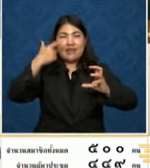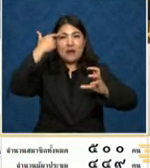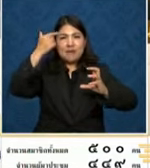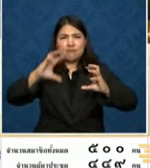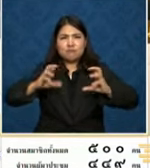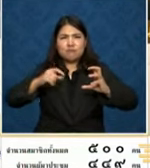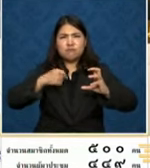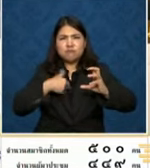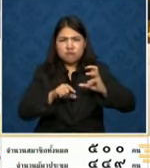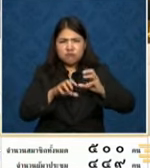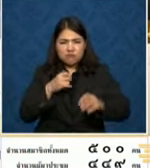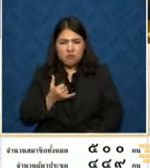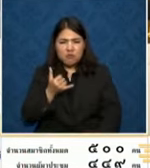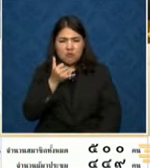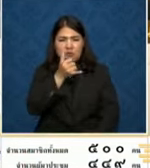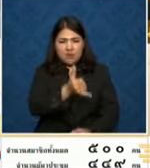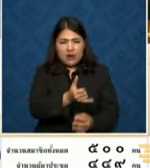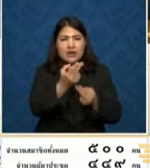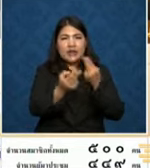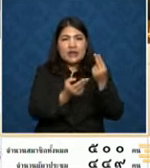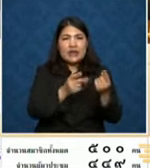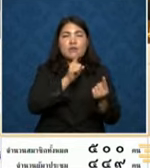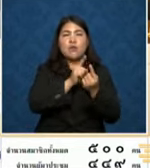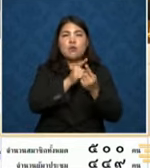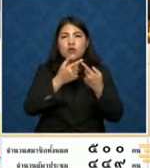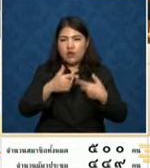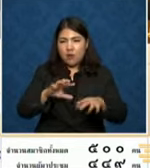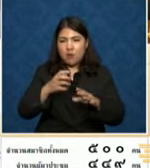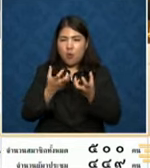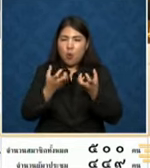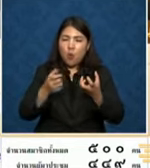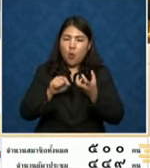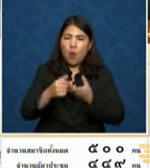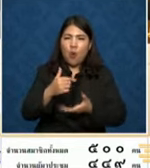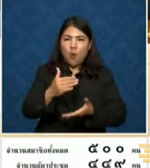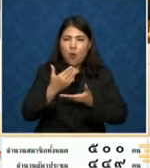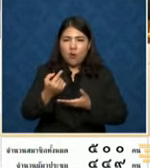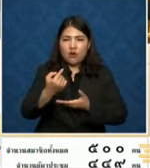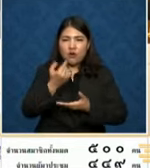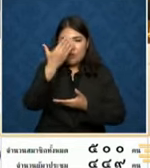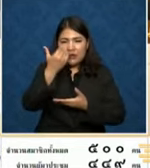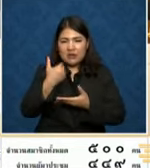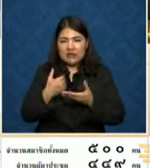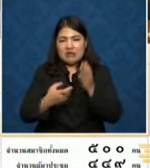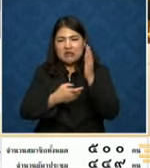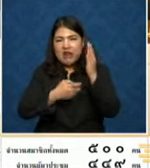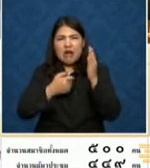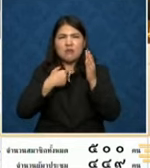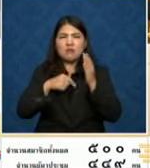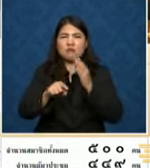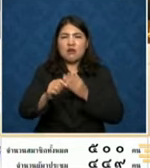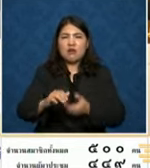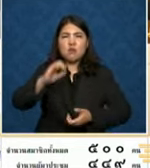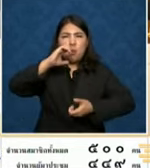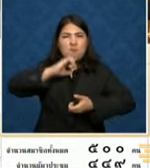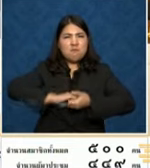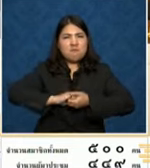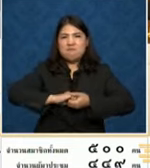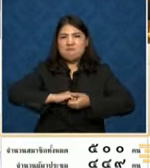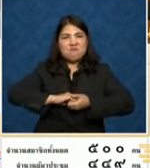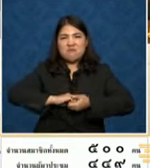ยมที่ท่านมีออเดอร์นะครับยางพาราจากพี่น้องเกษตรกรและท่านร่วมมือกับผมว่าจะ